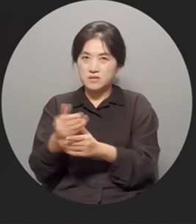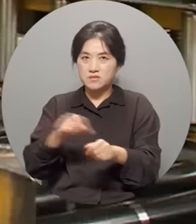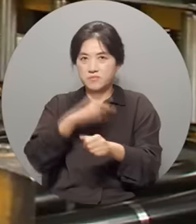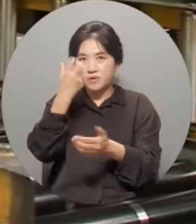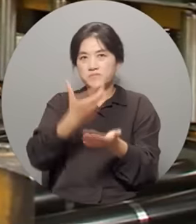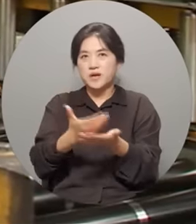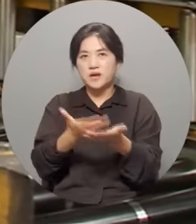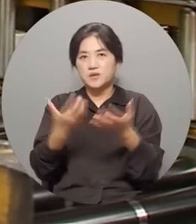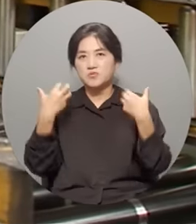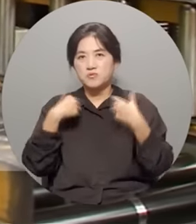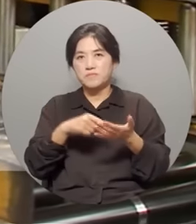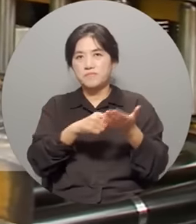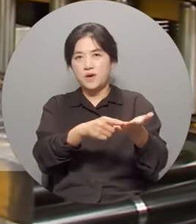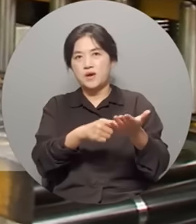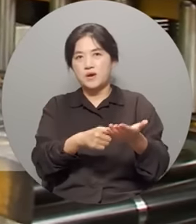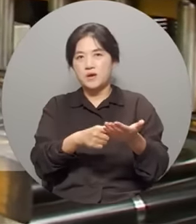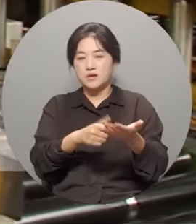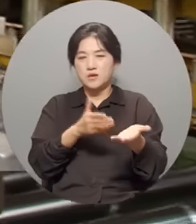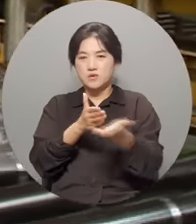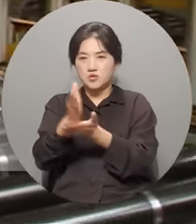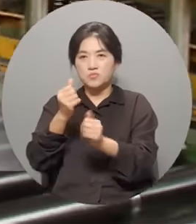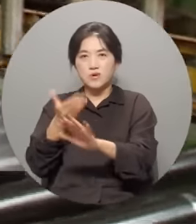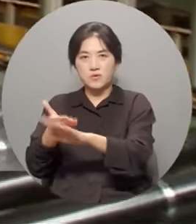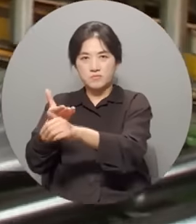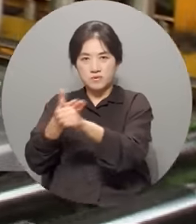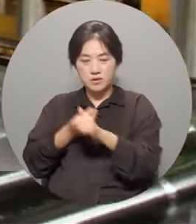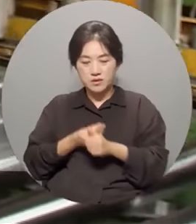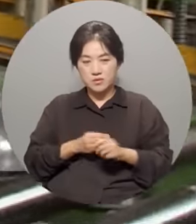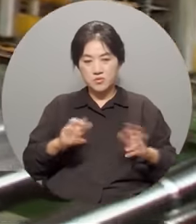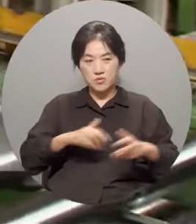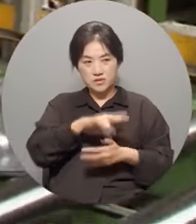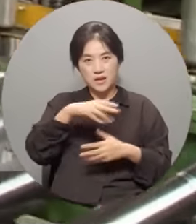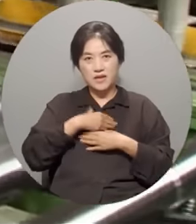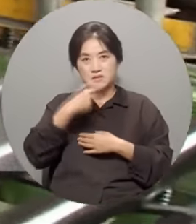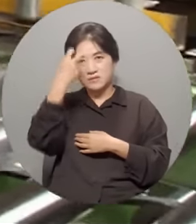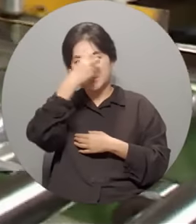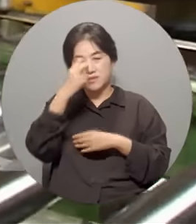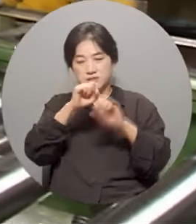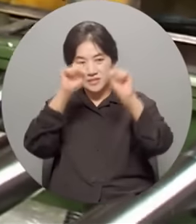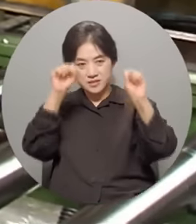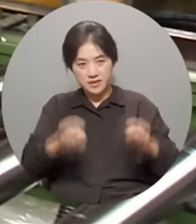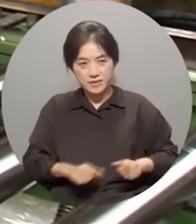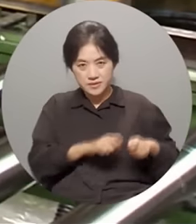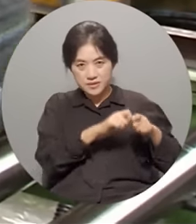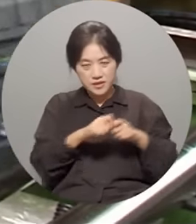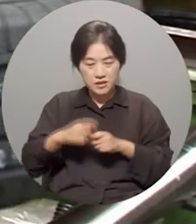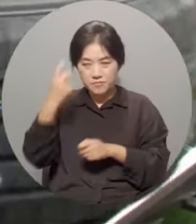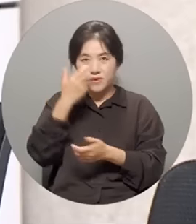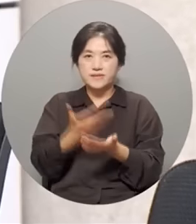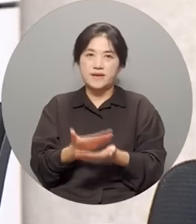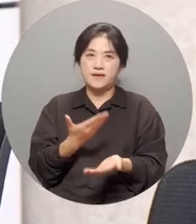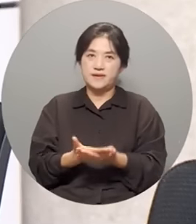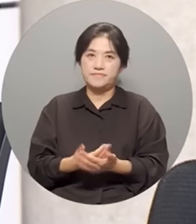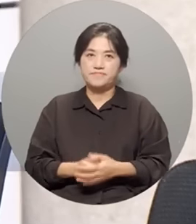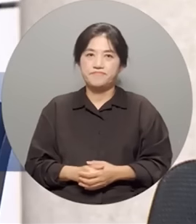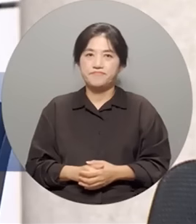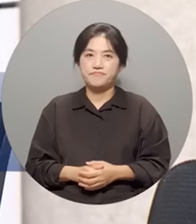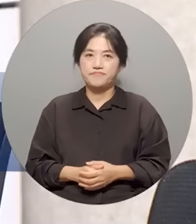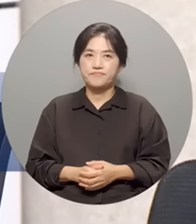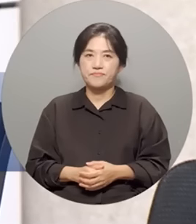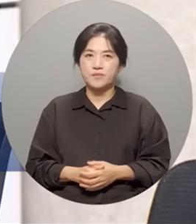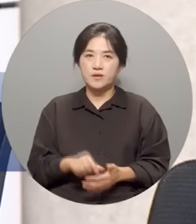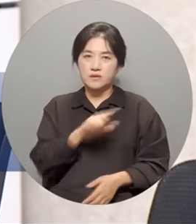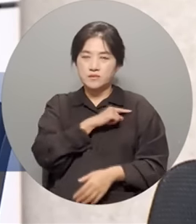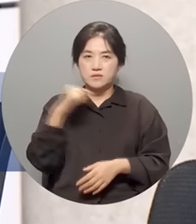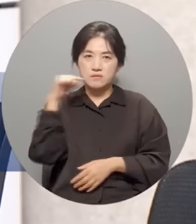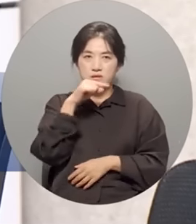요구했습니다. 외부 전문가 등이 참여해 공장 전반에 대한 안전시스템을 집중 점검하자는 겁니다. 그냥 최고수인